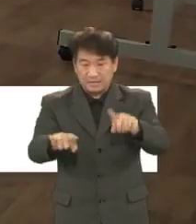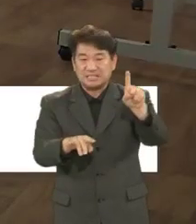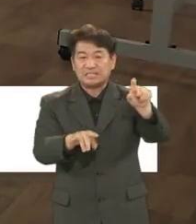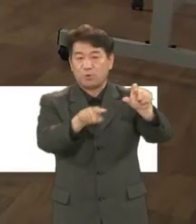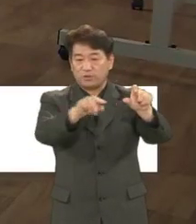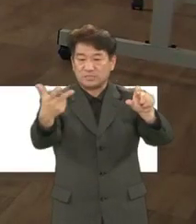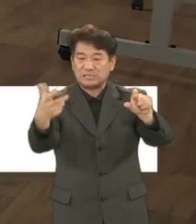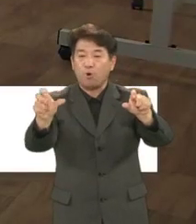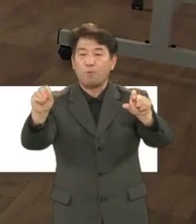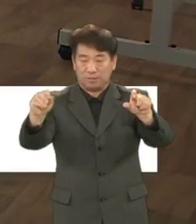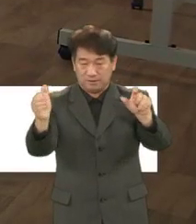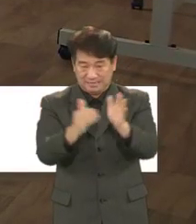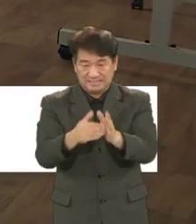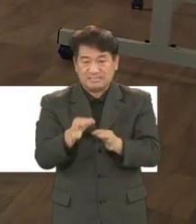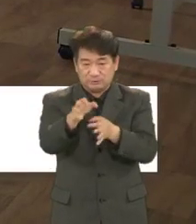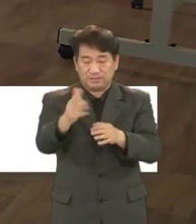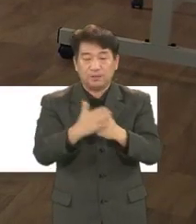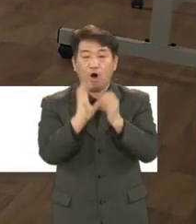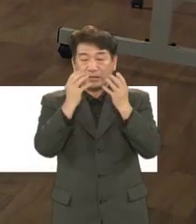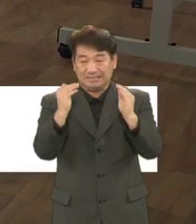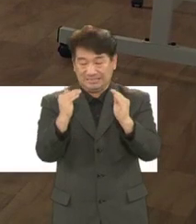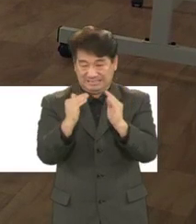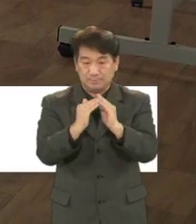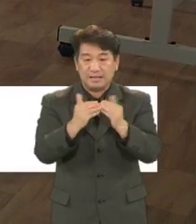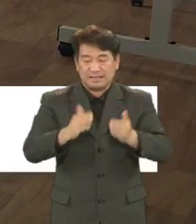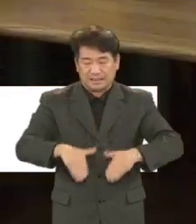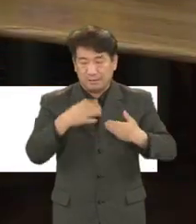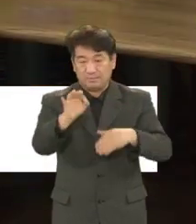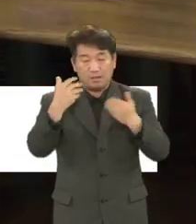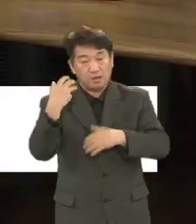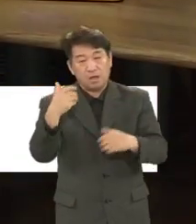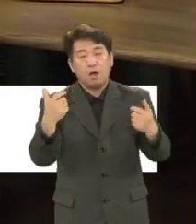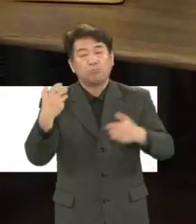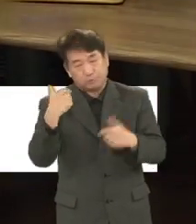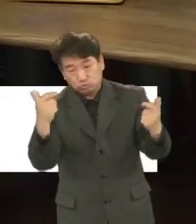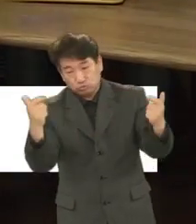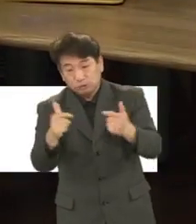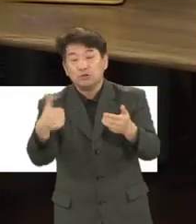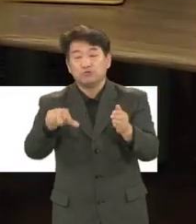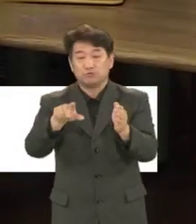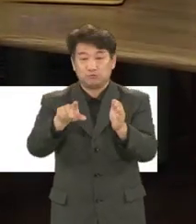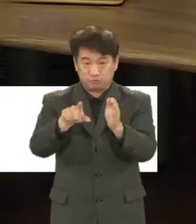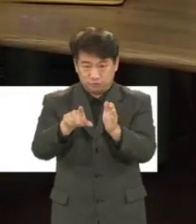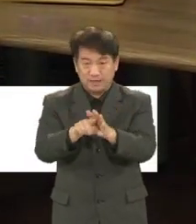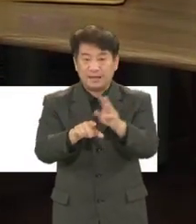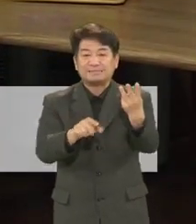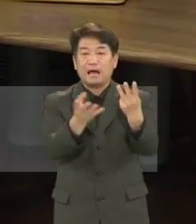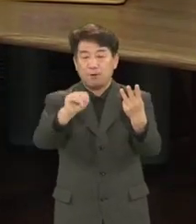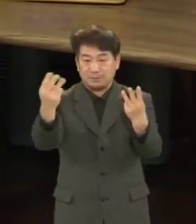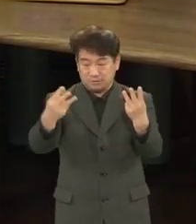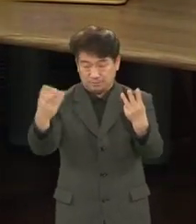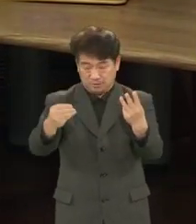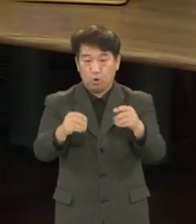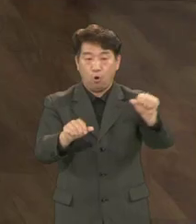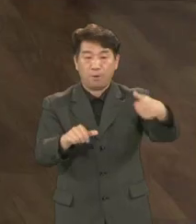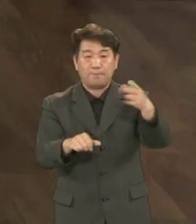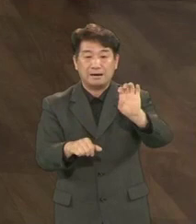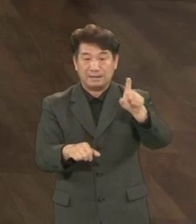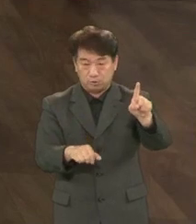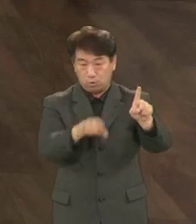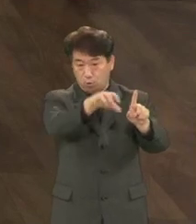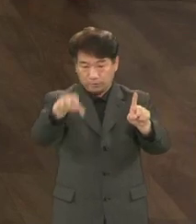지원합니다 또 어린이집 난방비 경감을 위해 기존 예산에서 2배 증액 된 3억 3천만원을 들여 500마흔 한